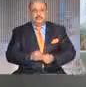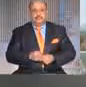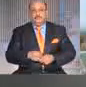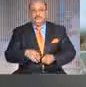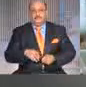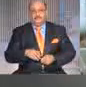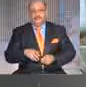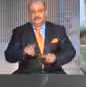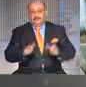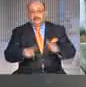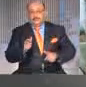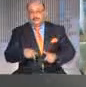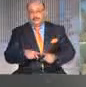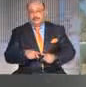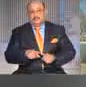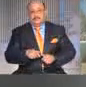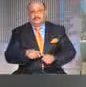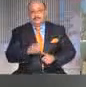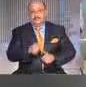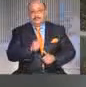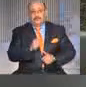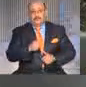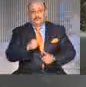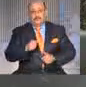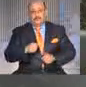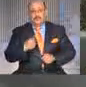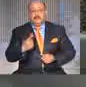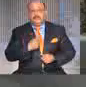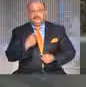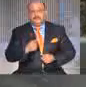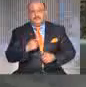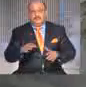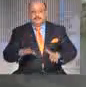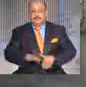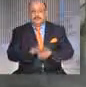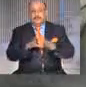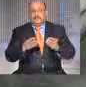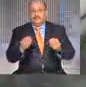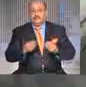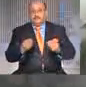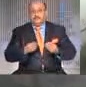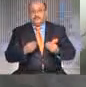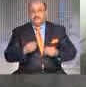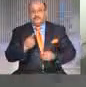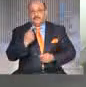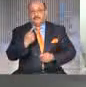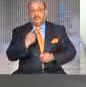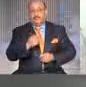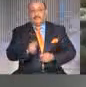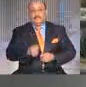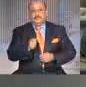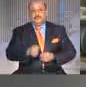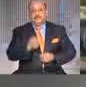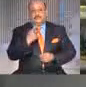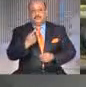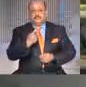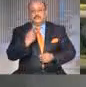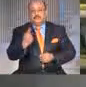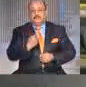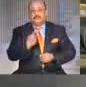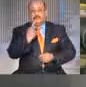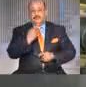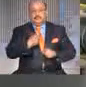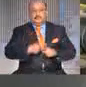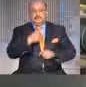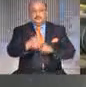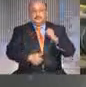داخل المدينة، فالتحضيرات للاحتفال بذكرى المولد النبوي الشريف على قدم وساق. العباد قاعدة تحضر تو